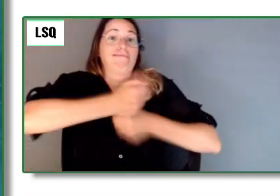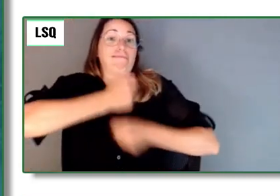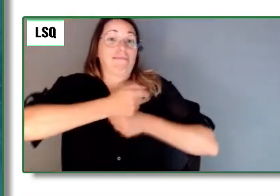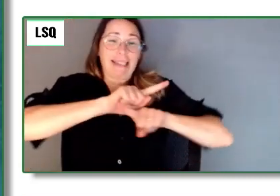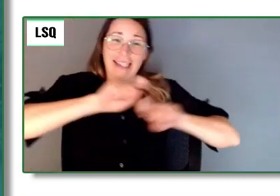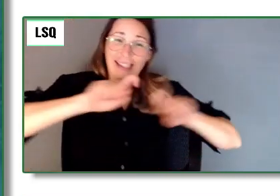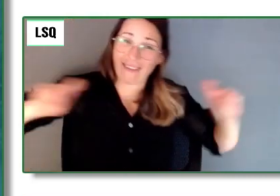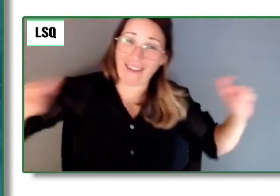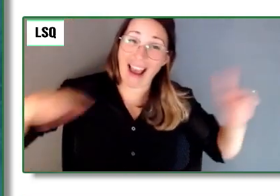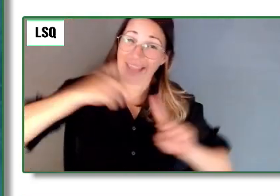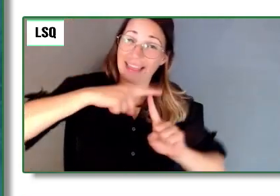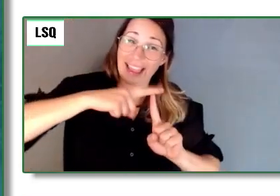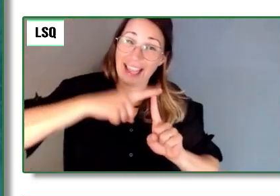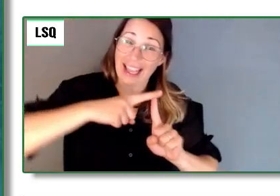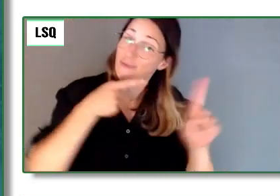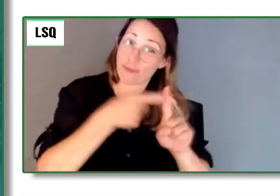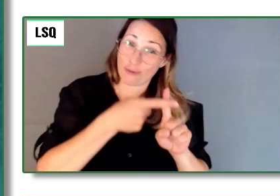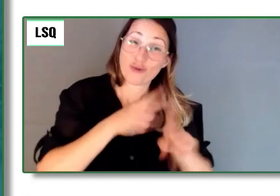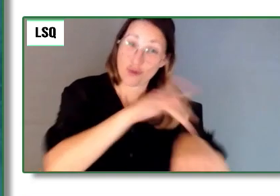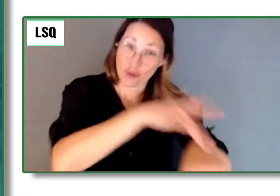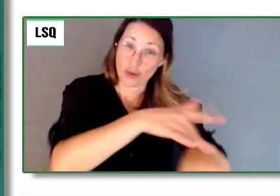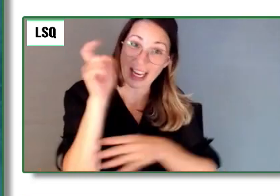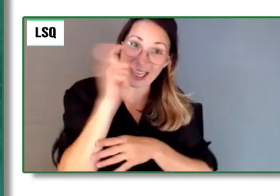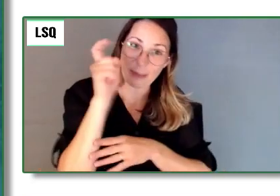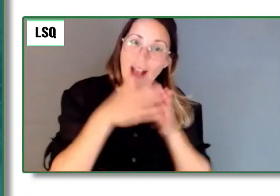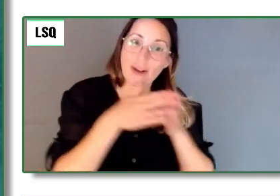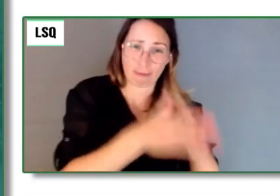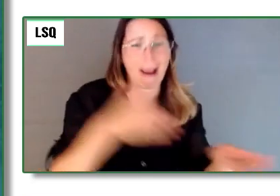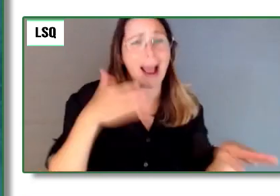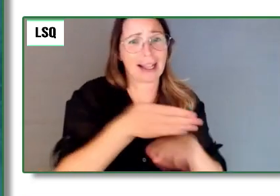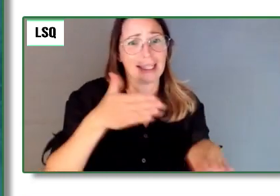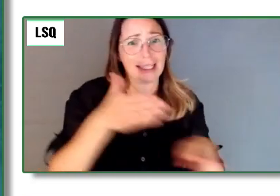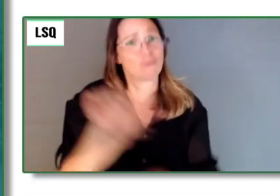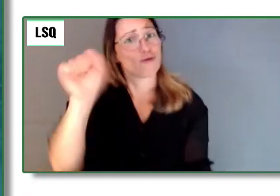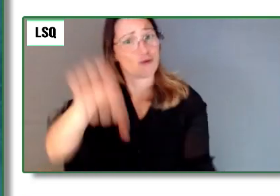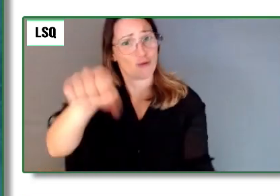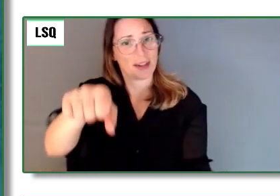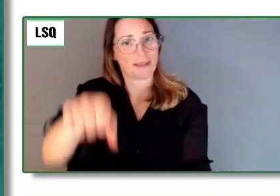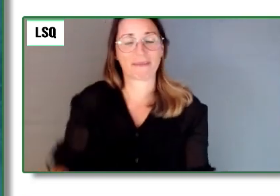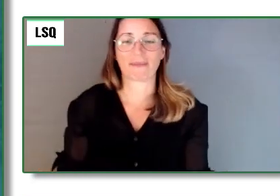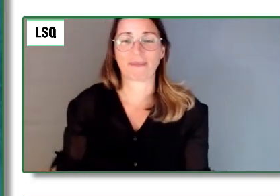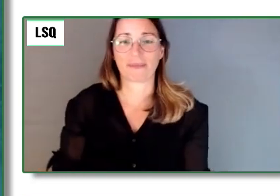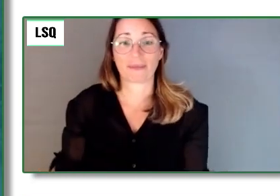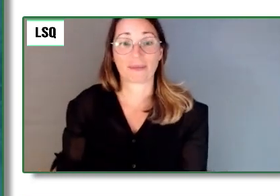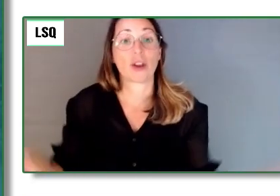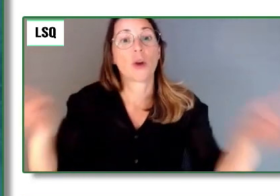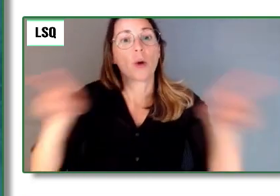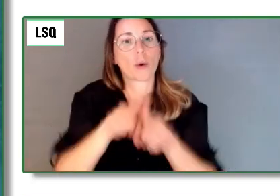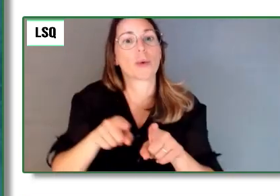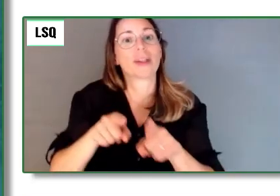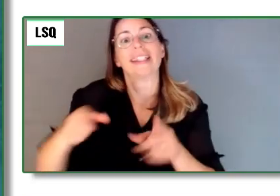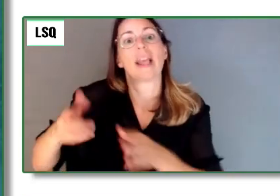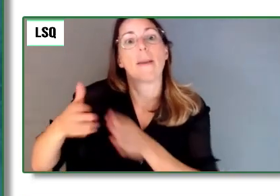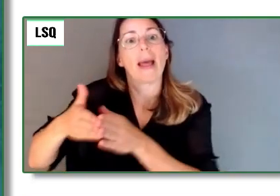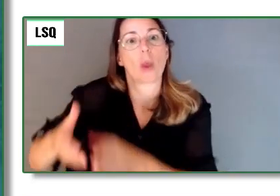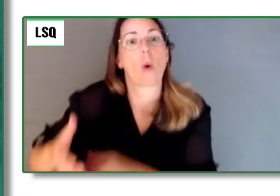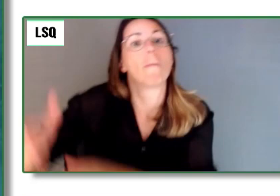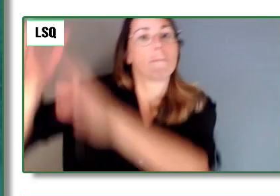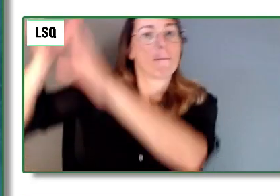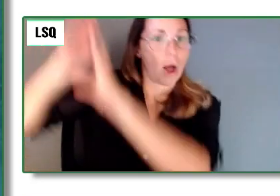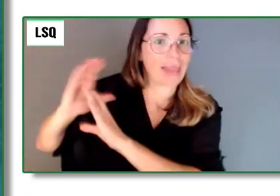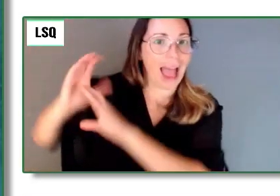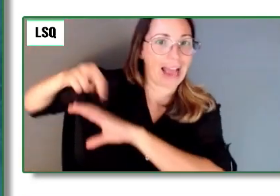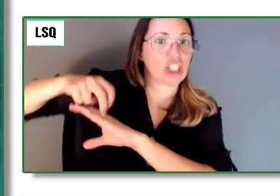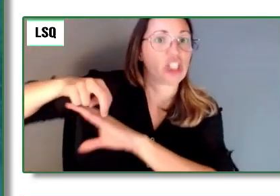Également, faire du portage, j'adore ça. Et la méthode traditionnelle, c'est que quelqu'un porte le canot et l'autre personne porte l'équipement. Mais si vous êtes la